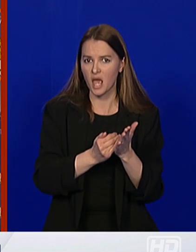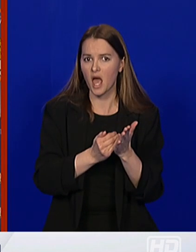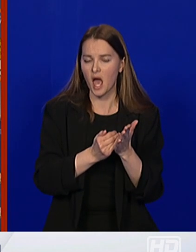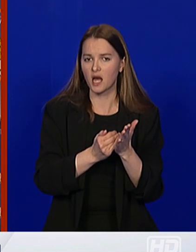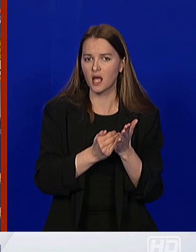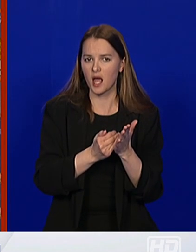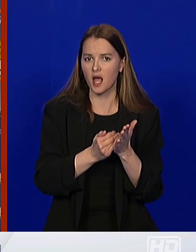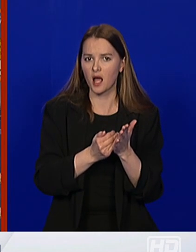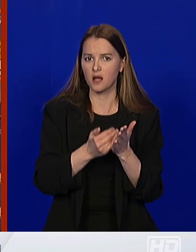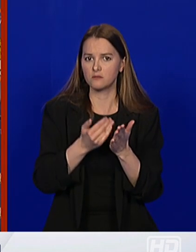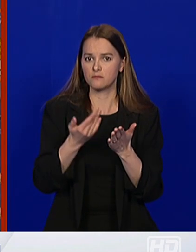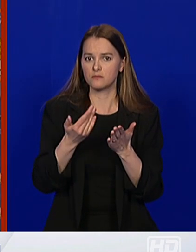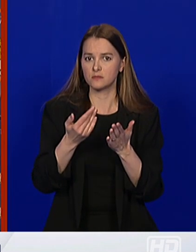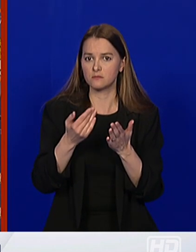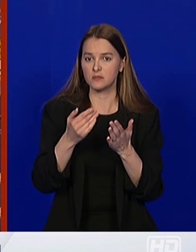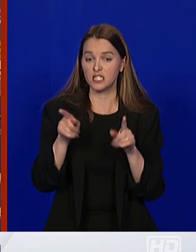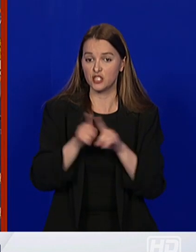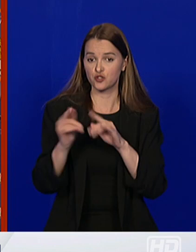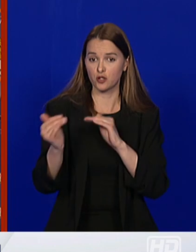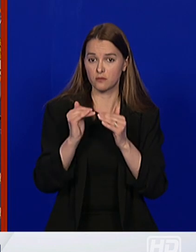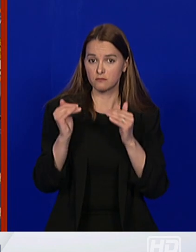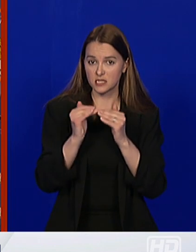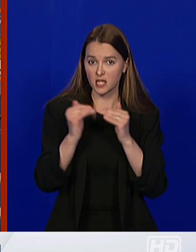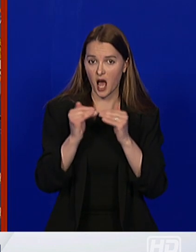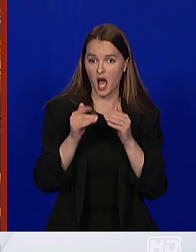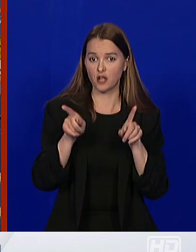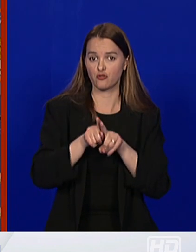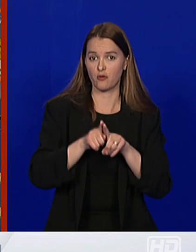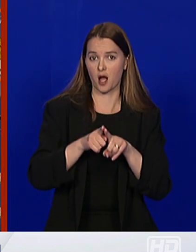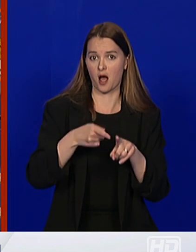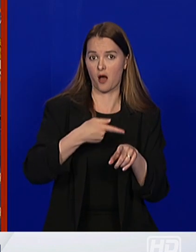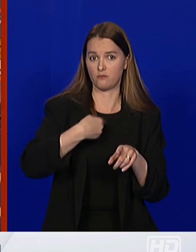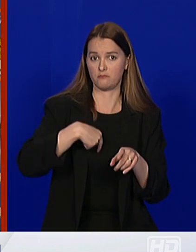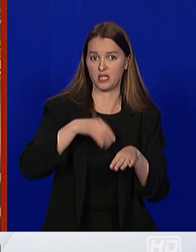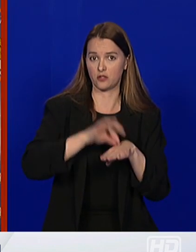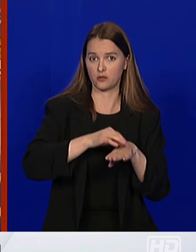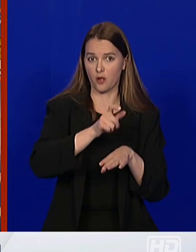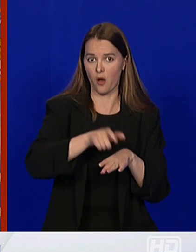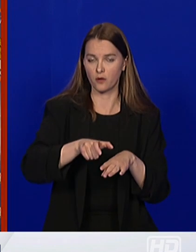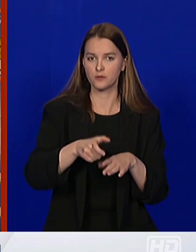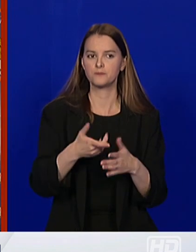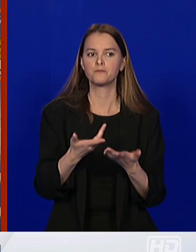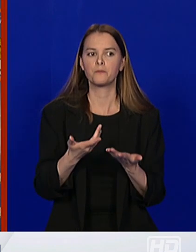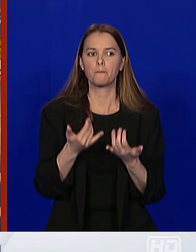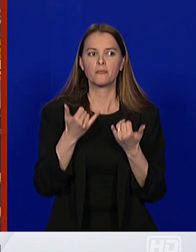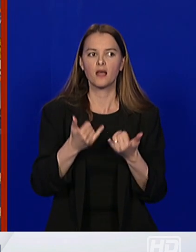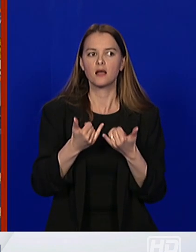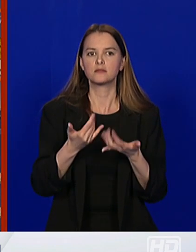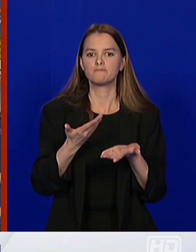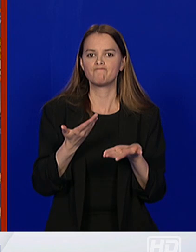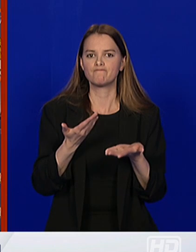mi epidemiolozi vidimo tu situaciju i oko toga se dogovoriti. Bilo kakva predviđanja u ovom trenutku su